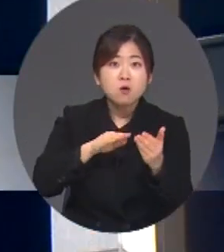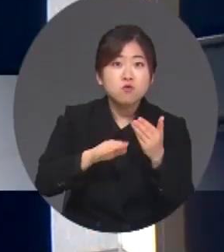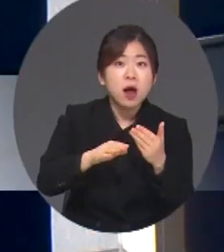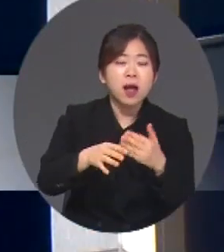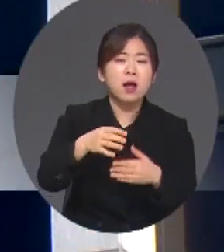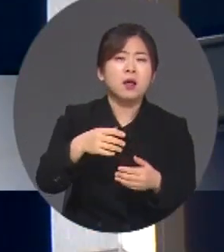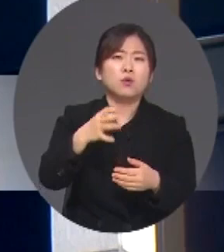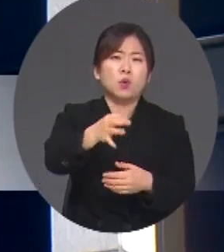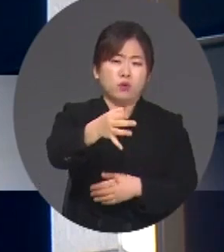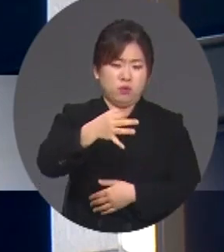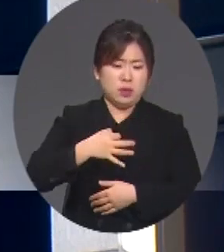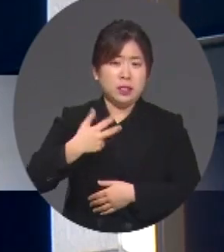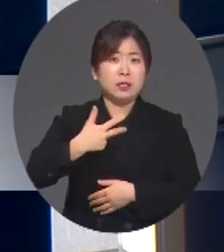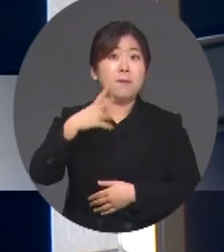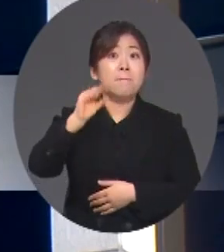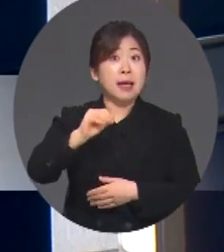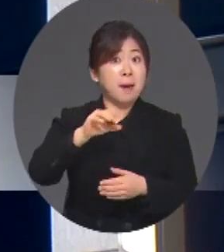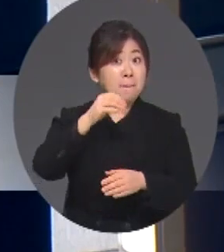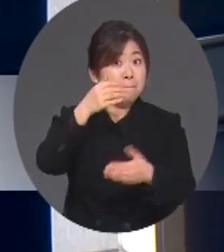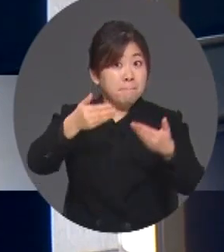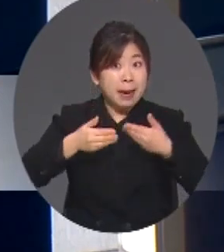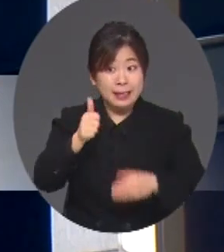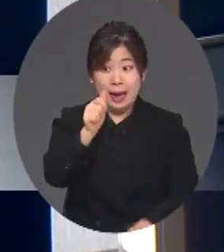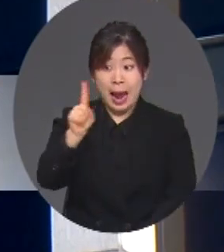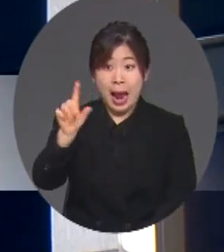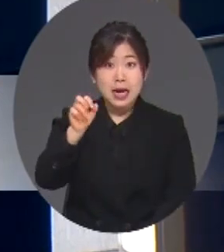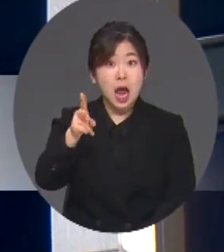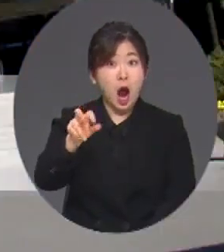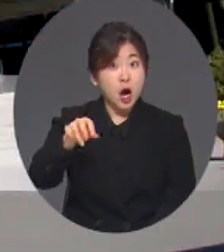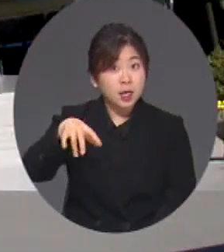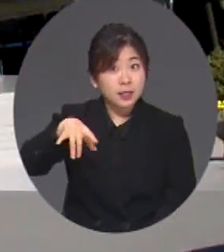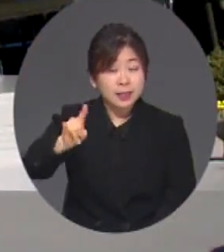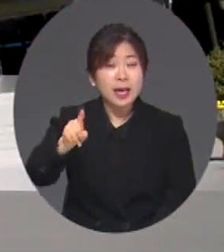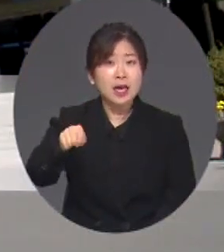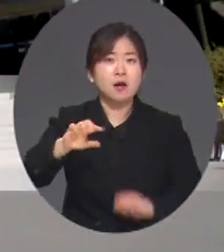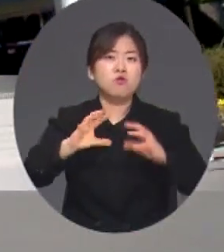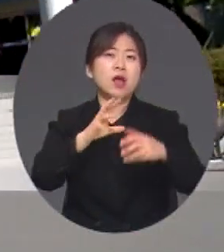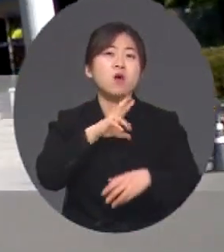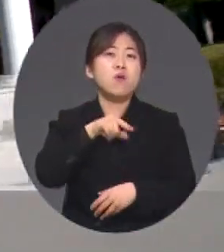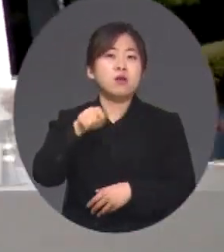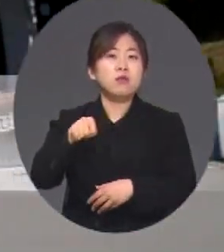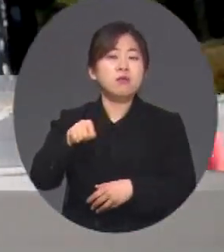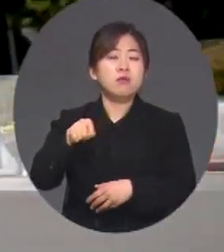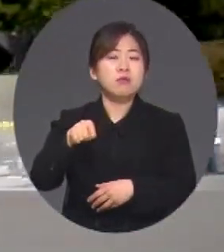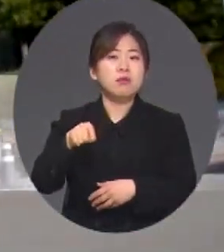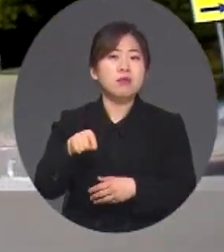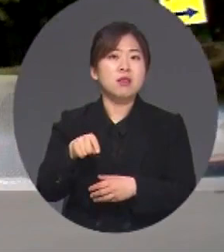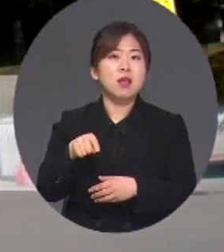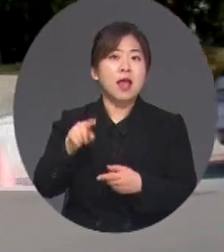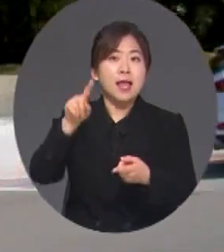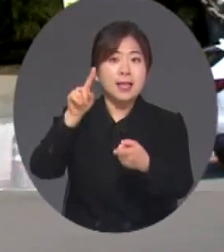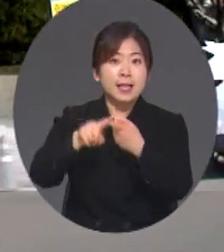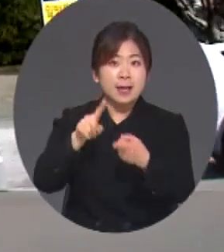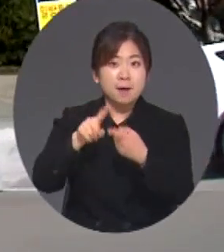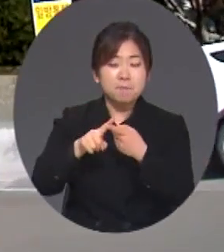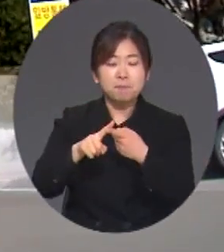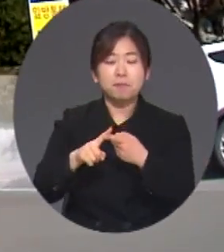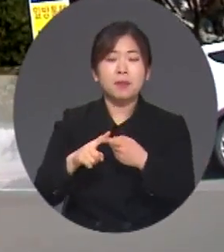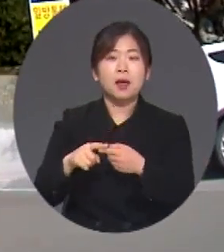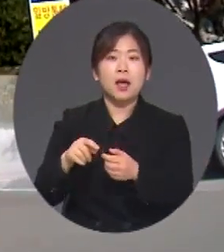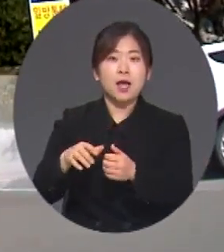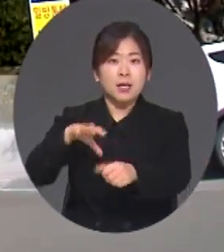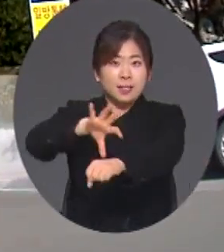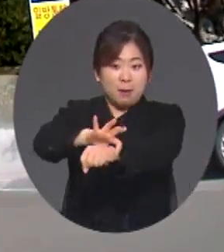국민의 힘 국회의원에 대해 창원지방법원이 검찰의 체포동이 요구서를 보냈습니다 요구서는 절차에 따라